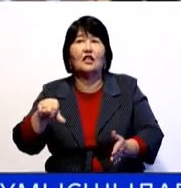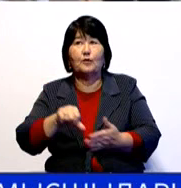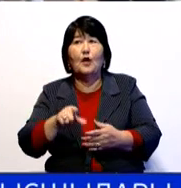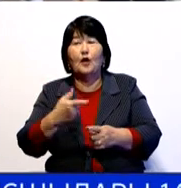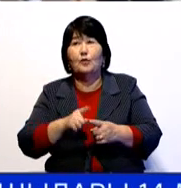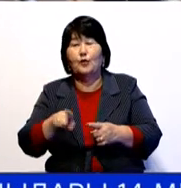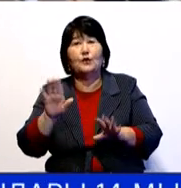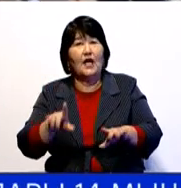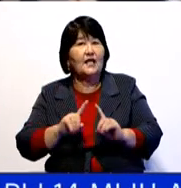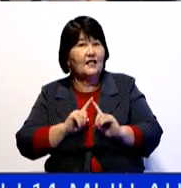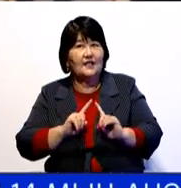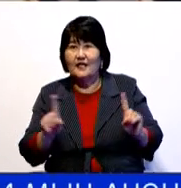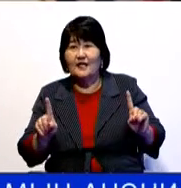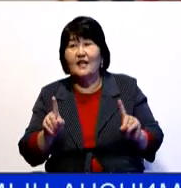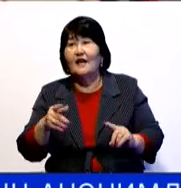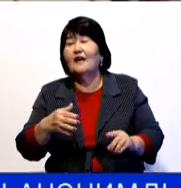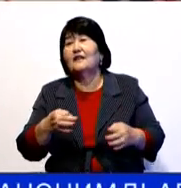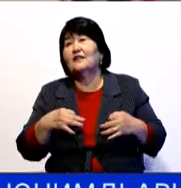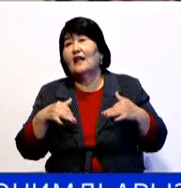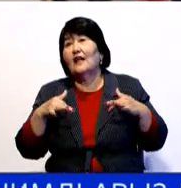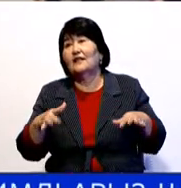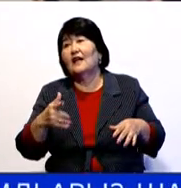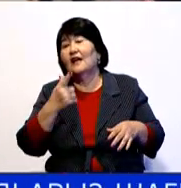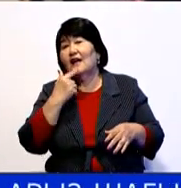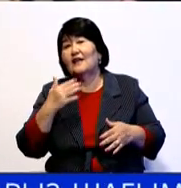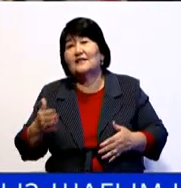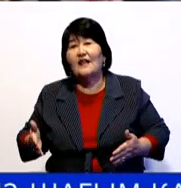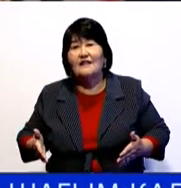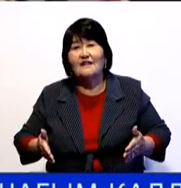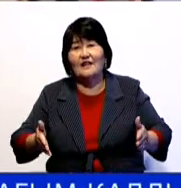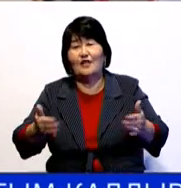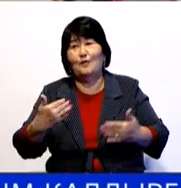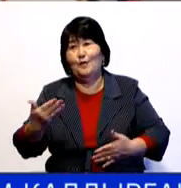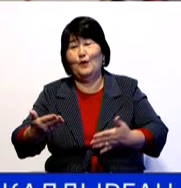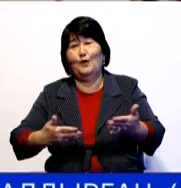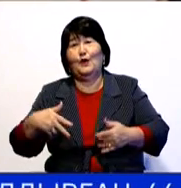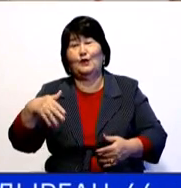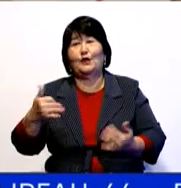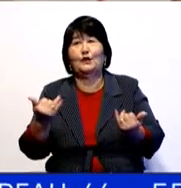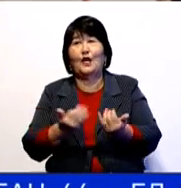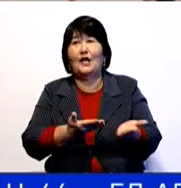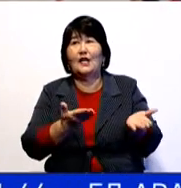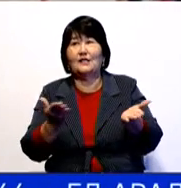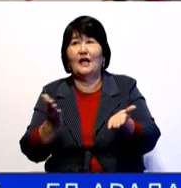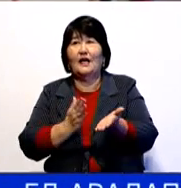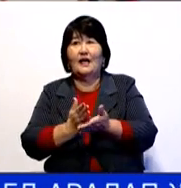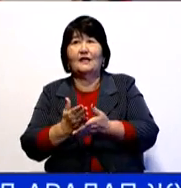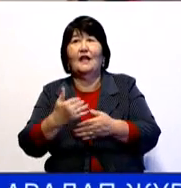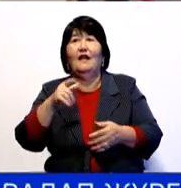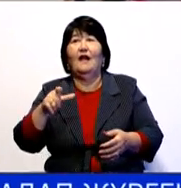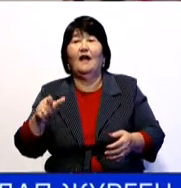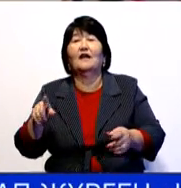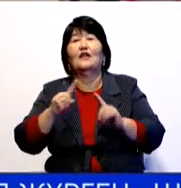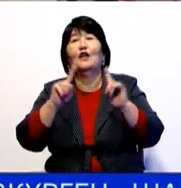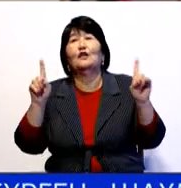атмосфера өте ерекше. Қазір сән салтанат жарасқан қызыл кілемнің үстімен бүгінгі кешке шақырылған қонақтар, әр жылдары лауреат атанған